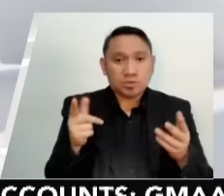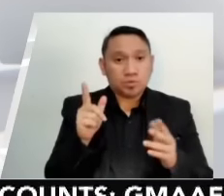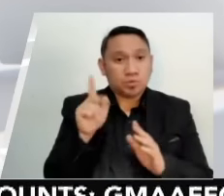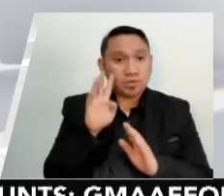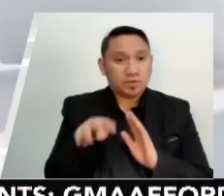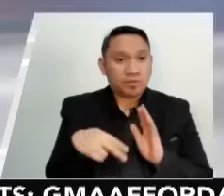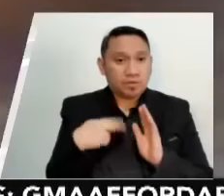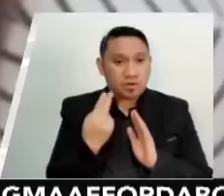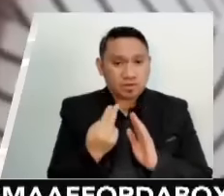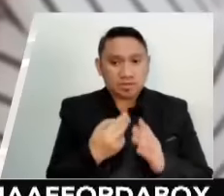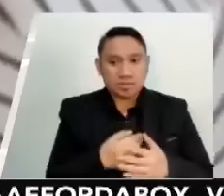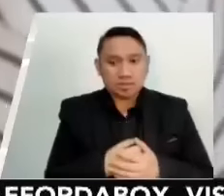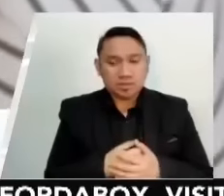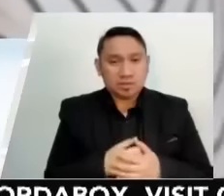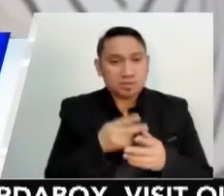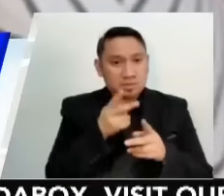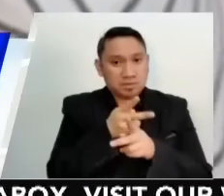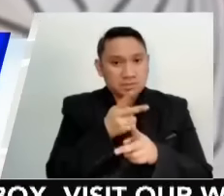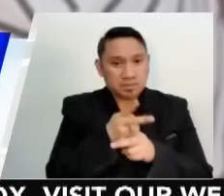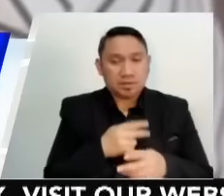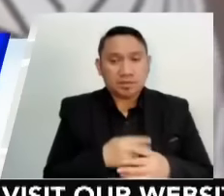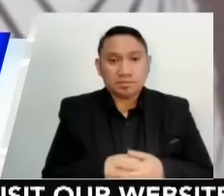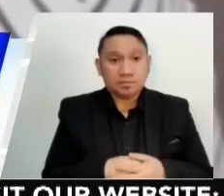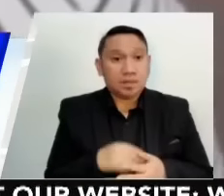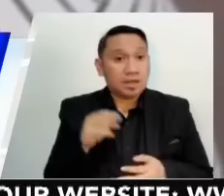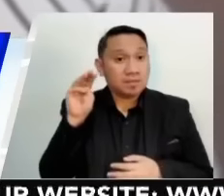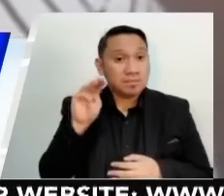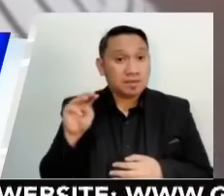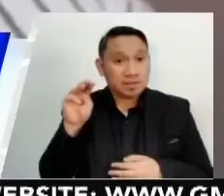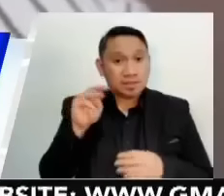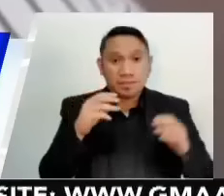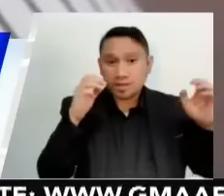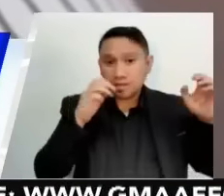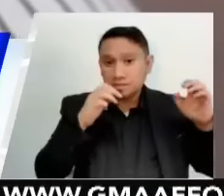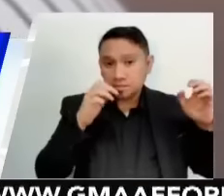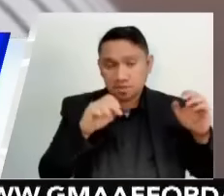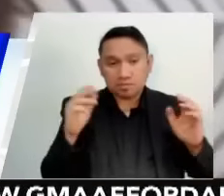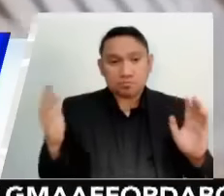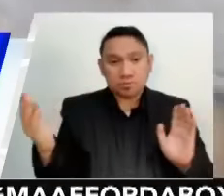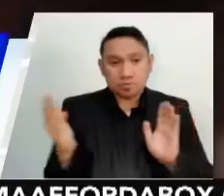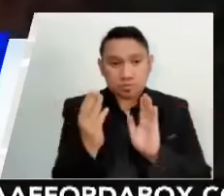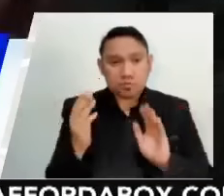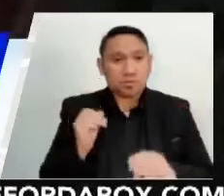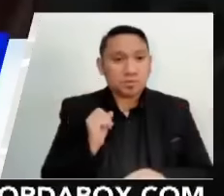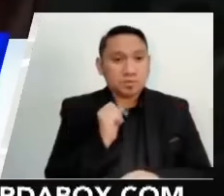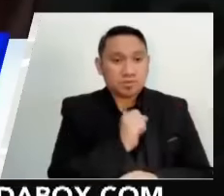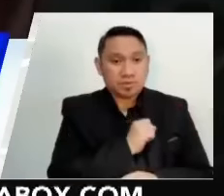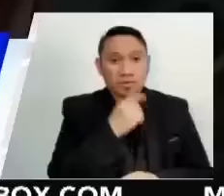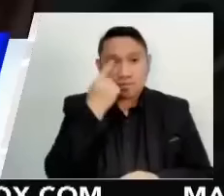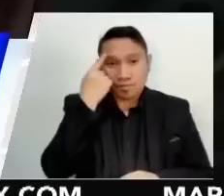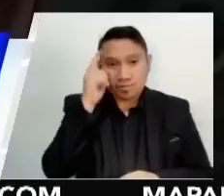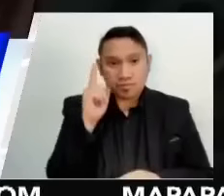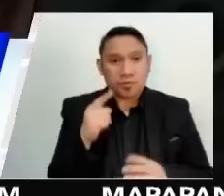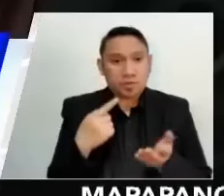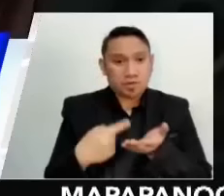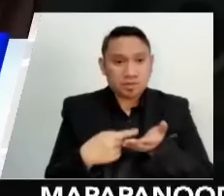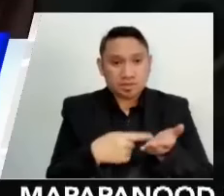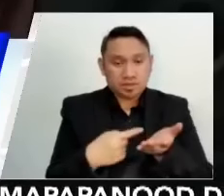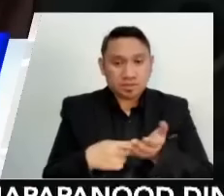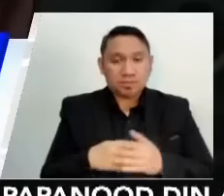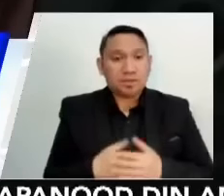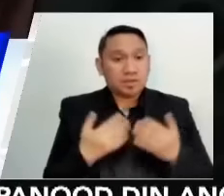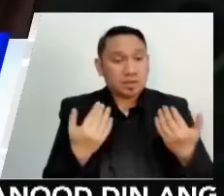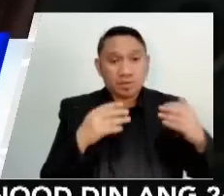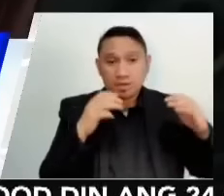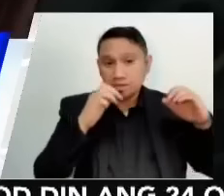na nagbabantay. Sa Lunes, inaasahang haharap na ulit si Guo sa mga senador para sa pagdinig. Sa unang pagkakataon, inaasahang